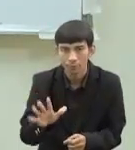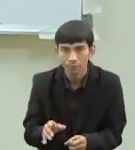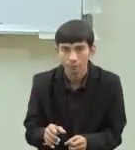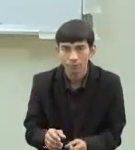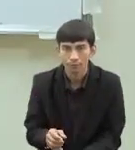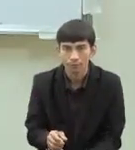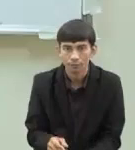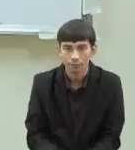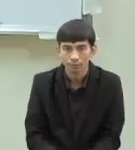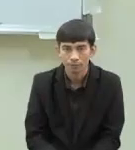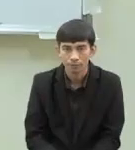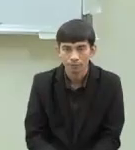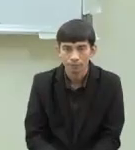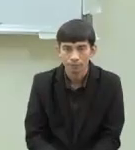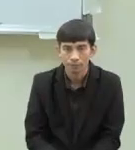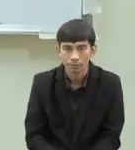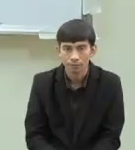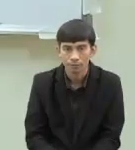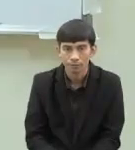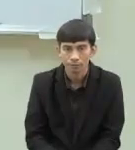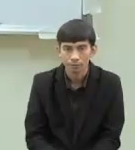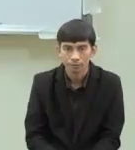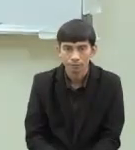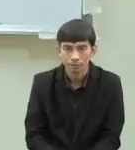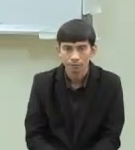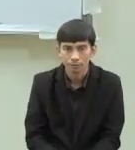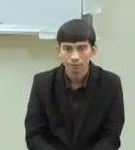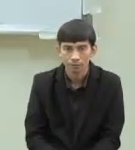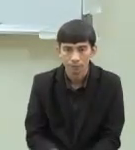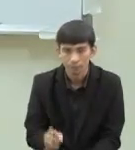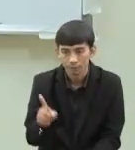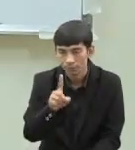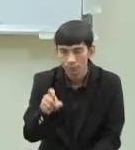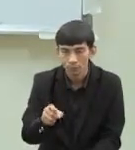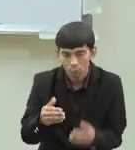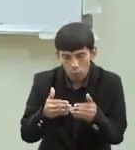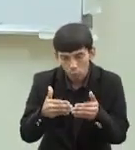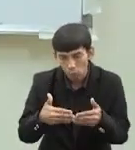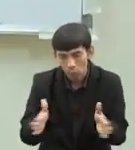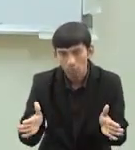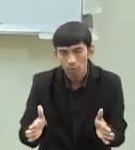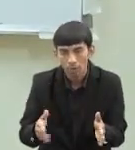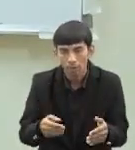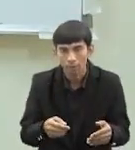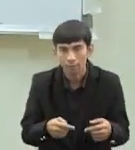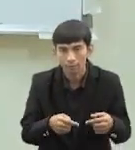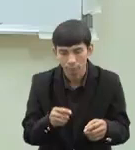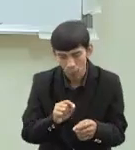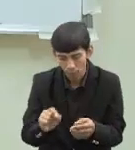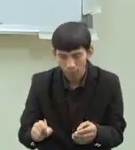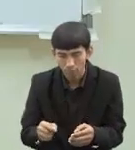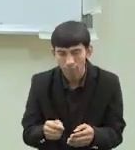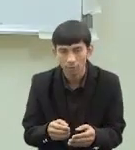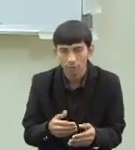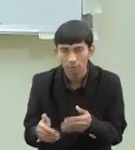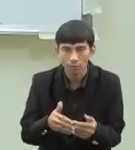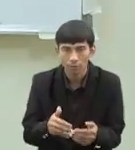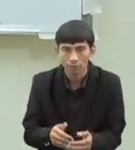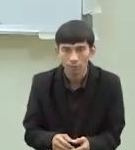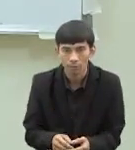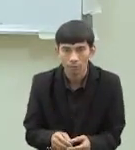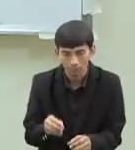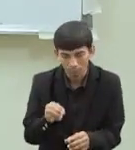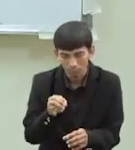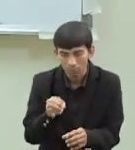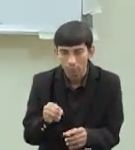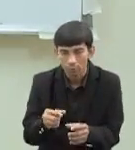chia sầm nua đài nẹt khu bạch chạy sang là bên chia sầm nua đài tu liê tới tam chầm nong chầm nấu chật con con sơ xeo với cậu bạn đài ai tẹt tôn chùm bụi đầm nắm hộp khai